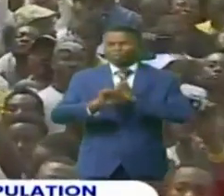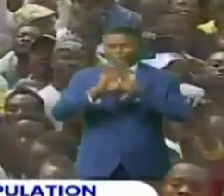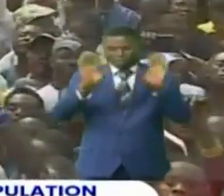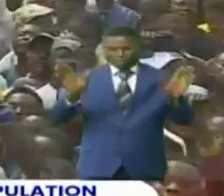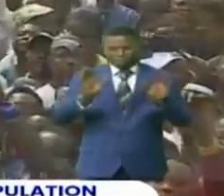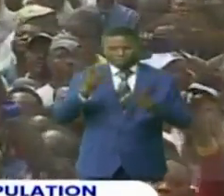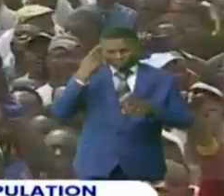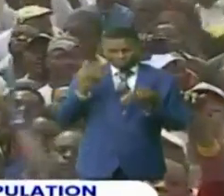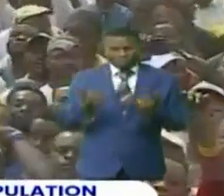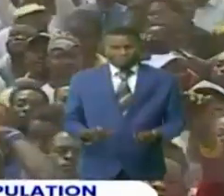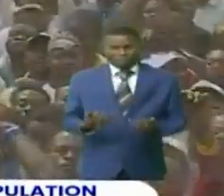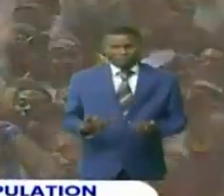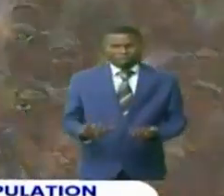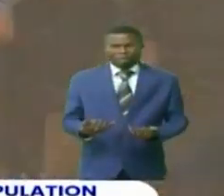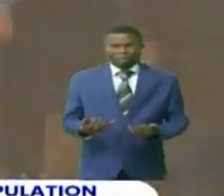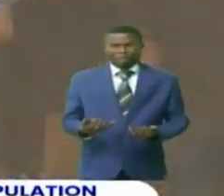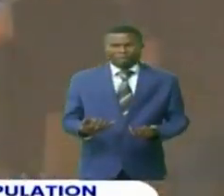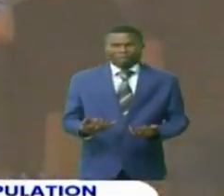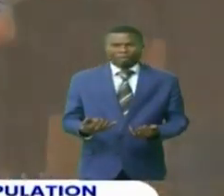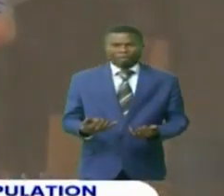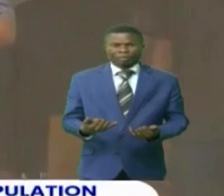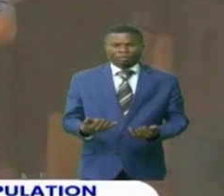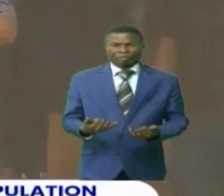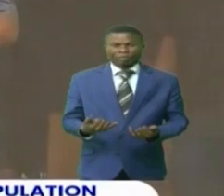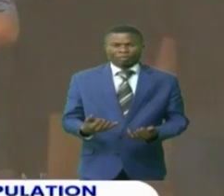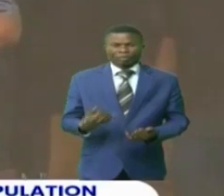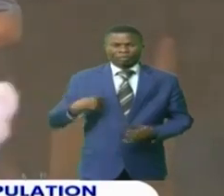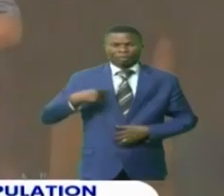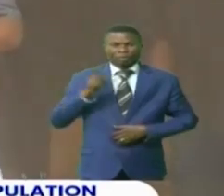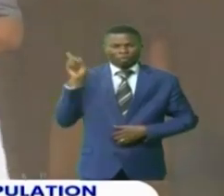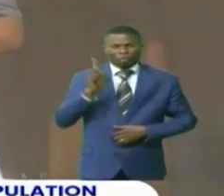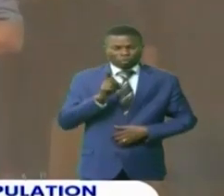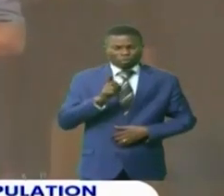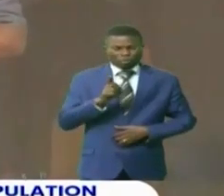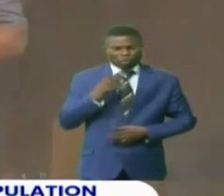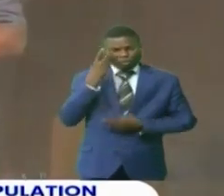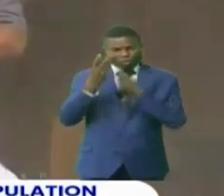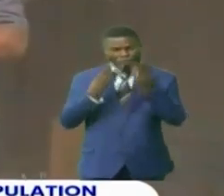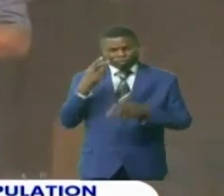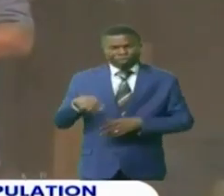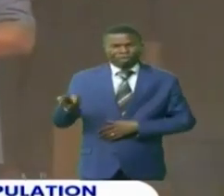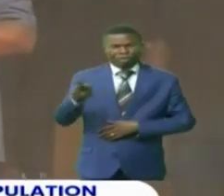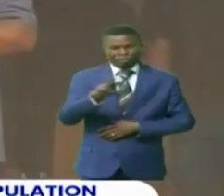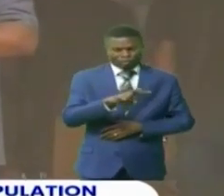Bona sikoyo, toye kotambo la tomo na bino,